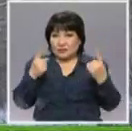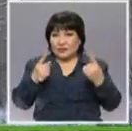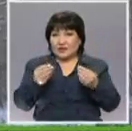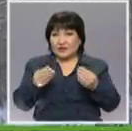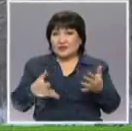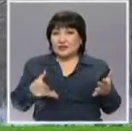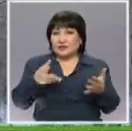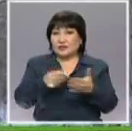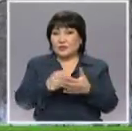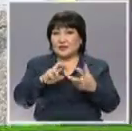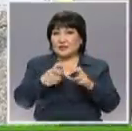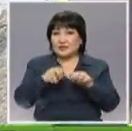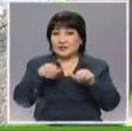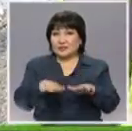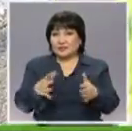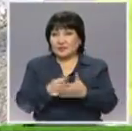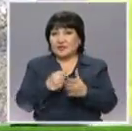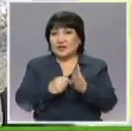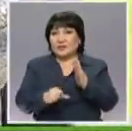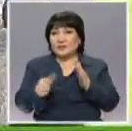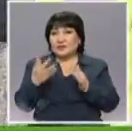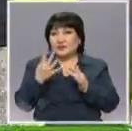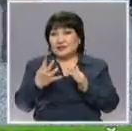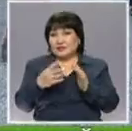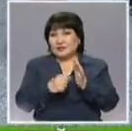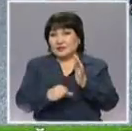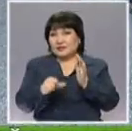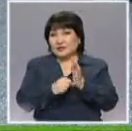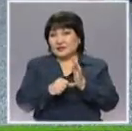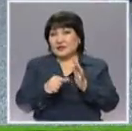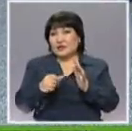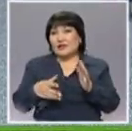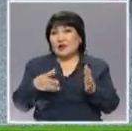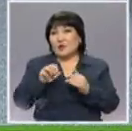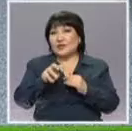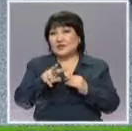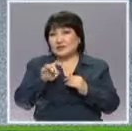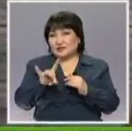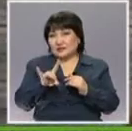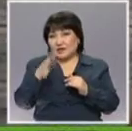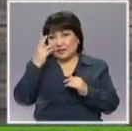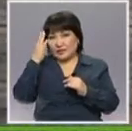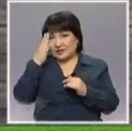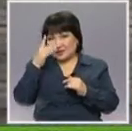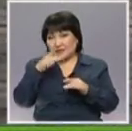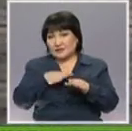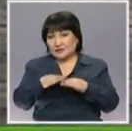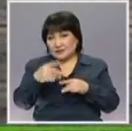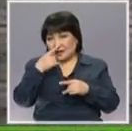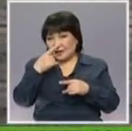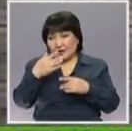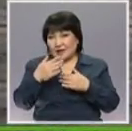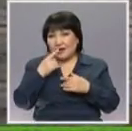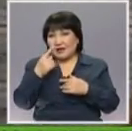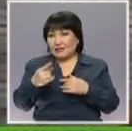тапқан. Осылайша 66 үлескердің сағымға айналған арманының орындалуы да алыста емес. Мои чувства